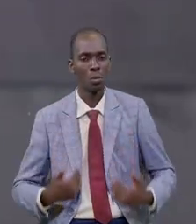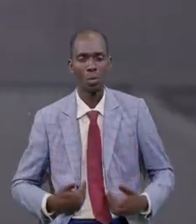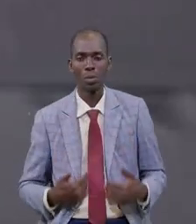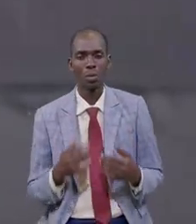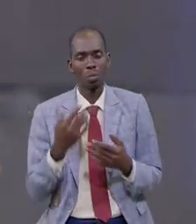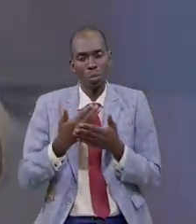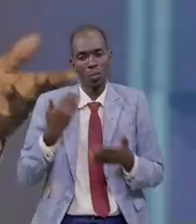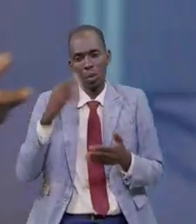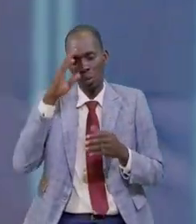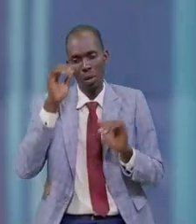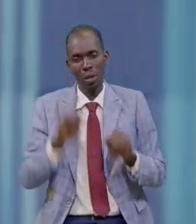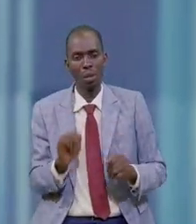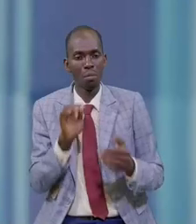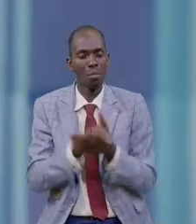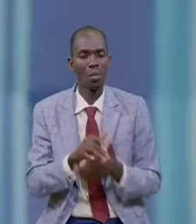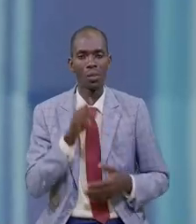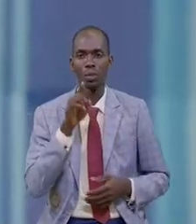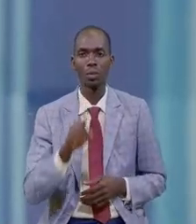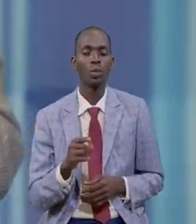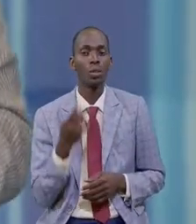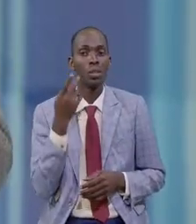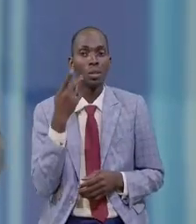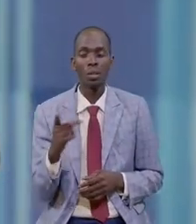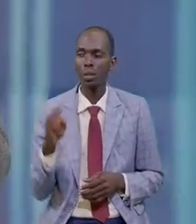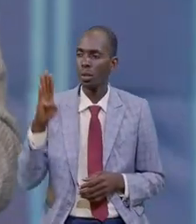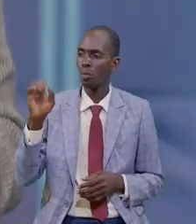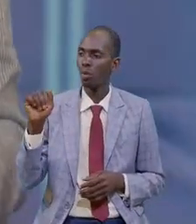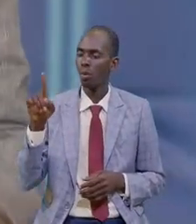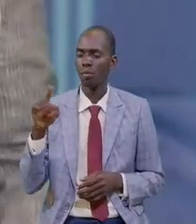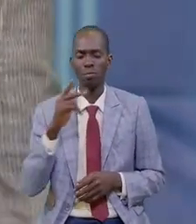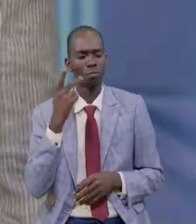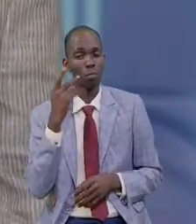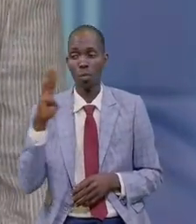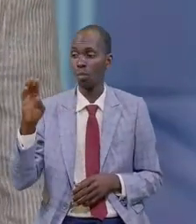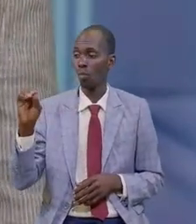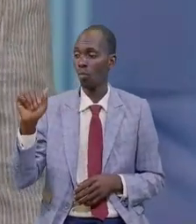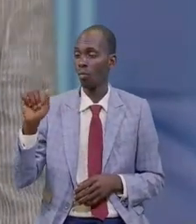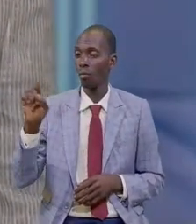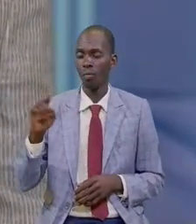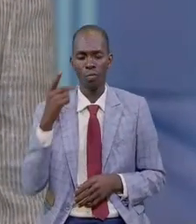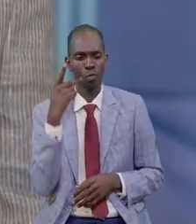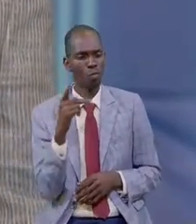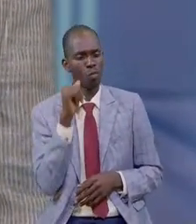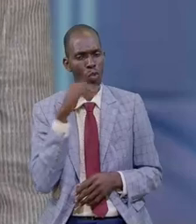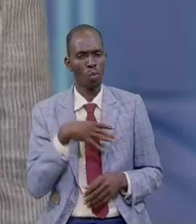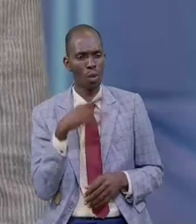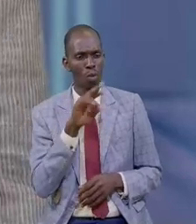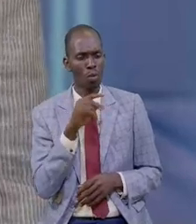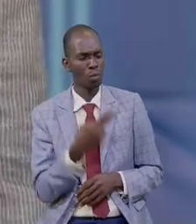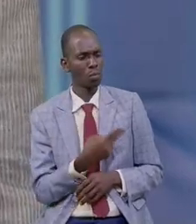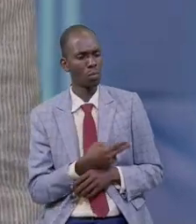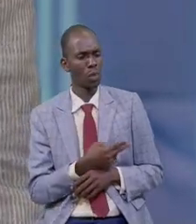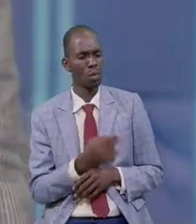convention boise la vu dit ah tu es béni de l'Éternel tu as laissé ton